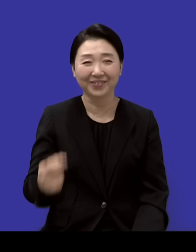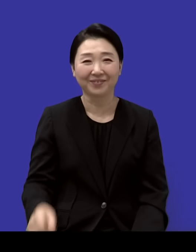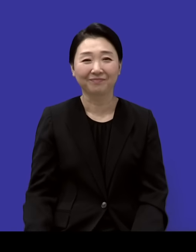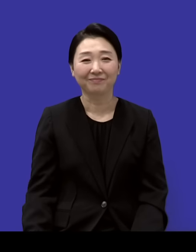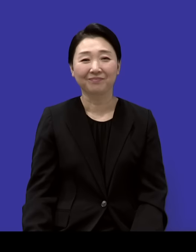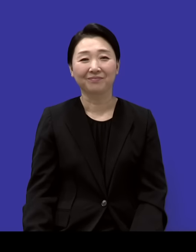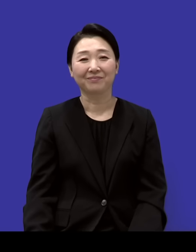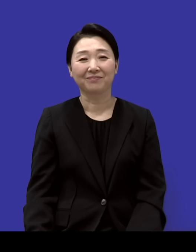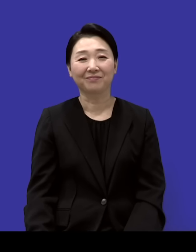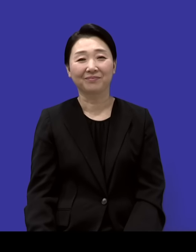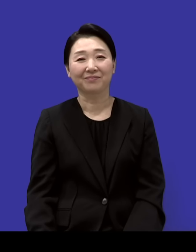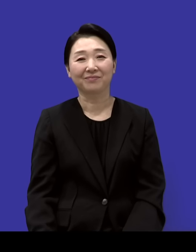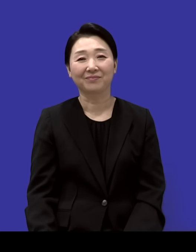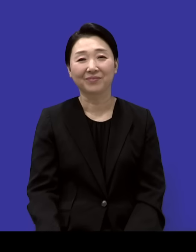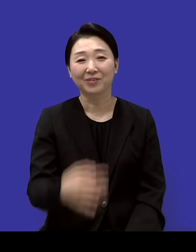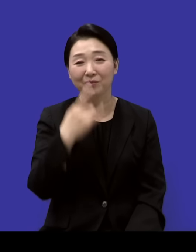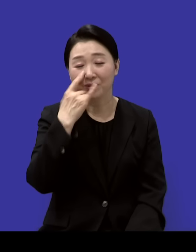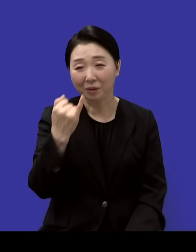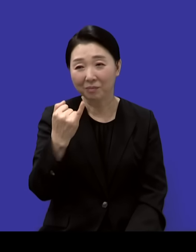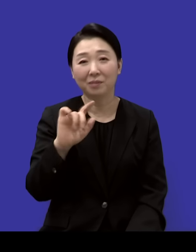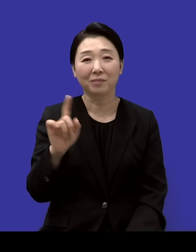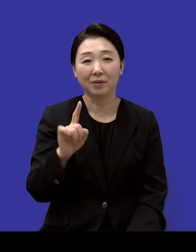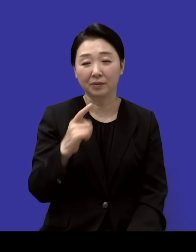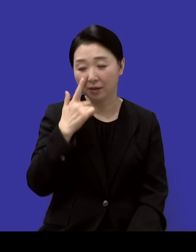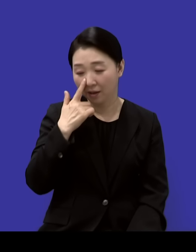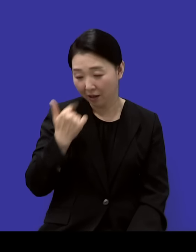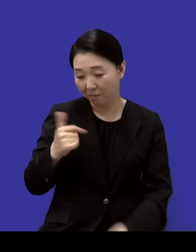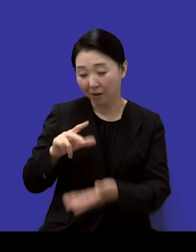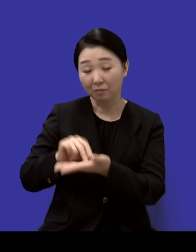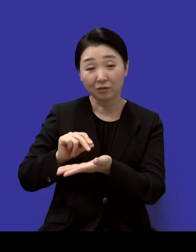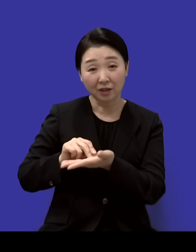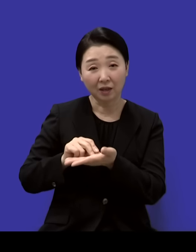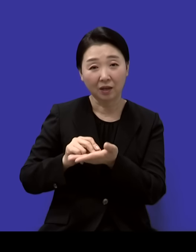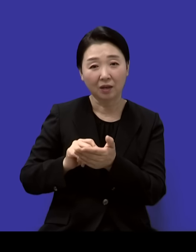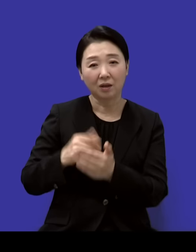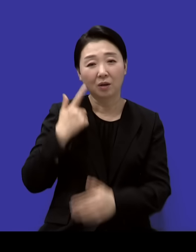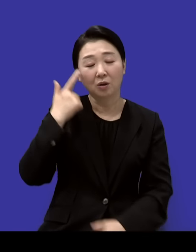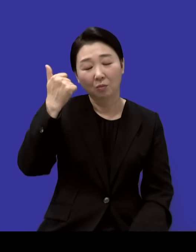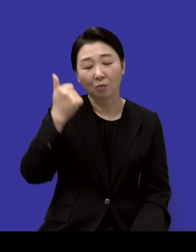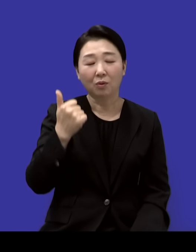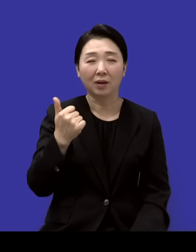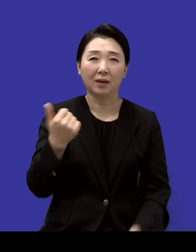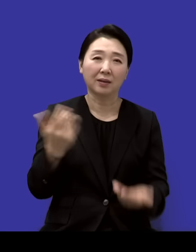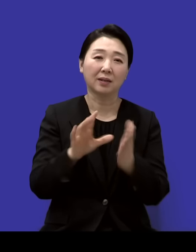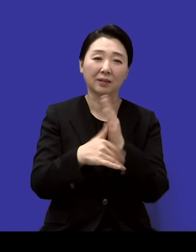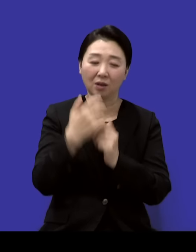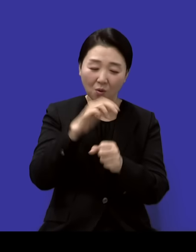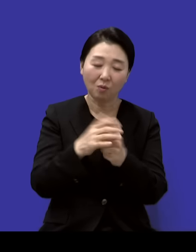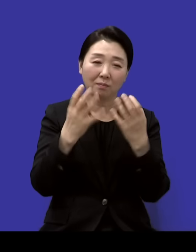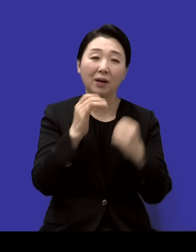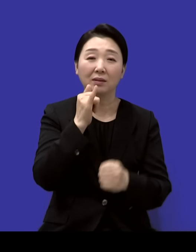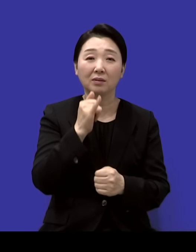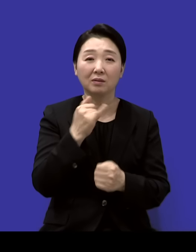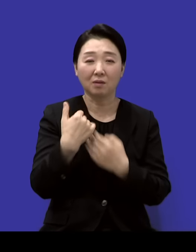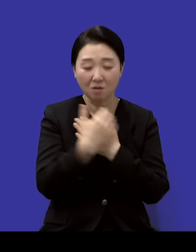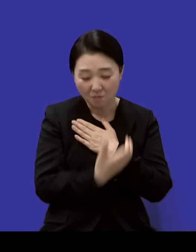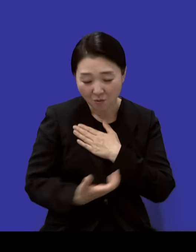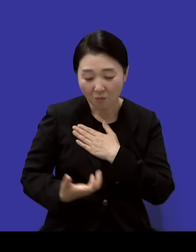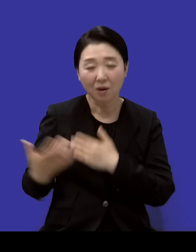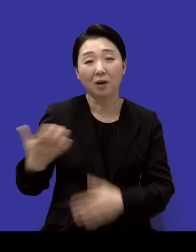우리 엄마는 참 그때는 아빠와의 문제도 그렇고 네, 목회 그럼. 얼마나 많은 누명과 그렇죠, 억울함 그렇죠. 속에서 그리고 몸이 아파서 두